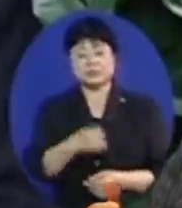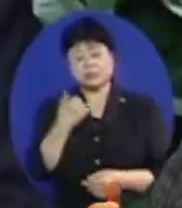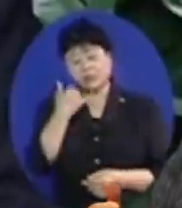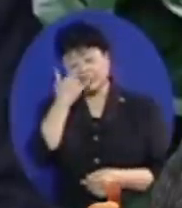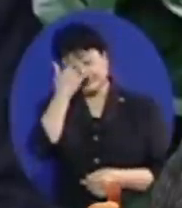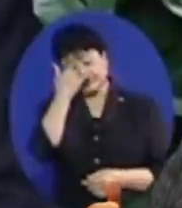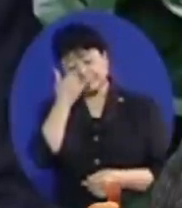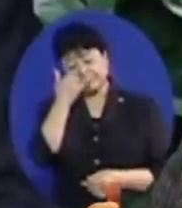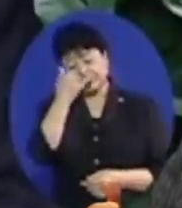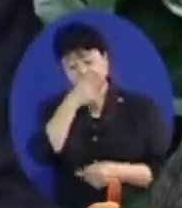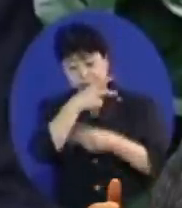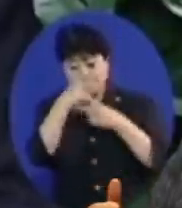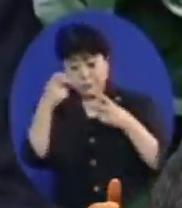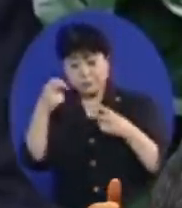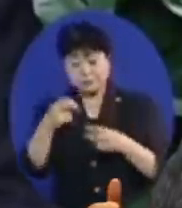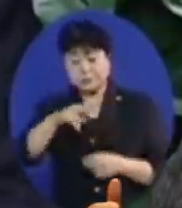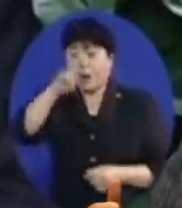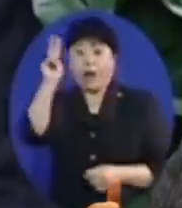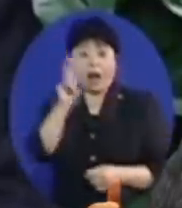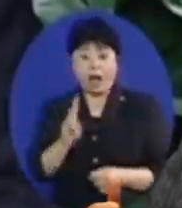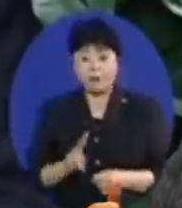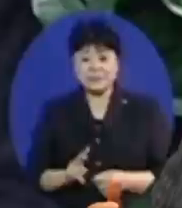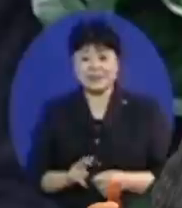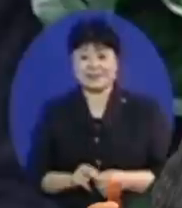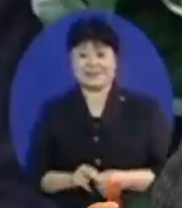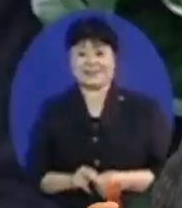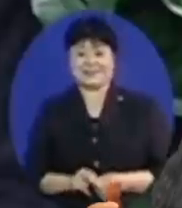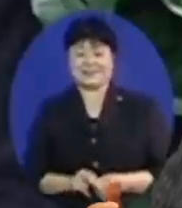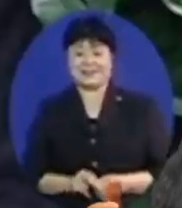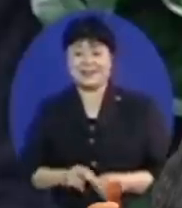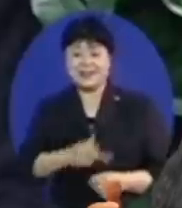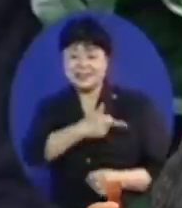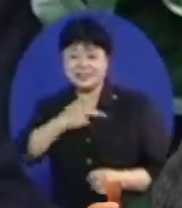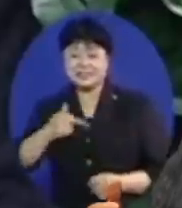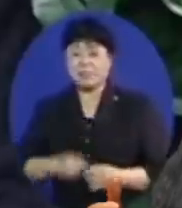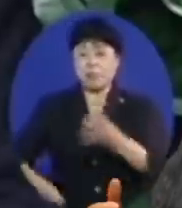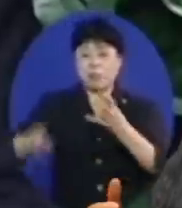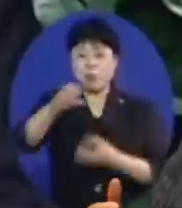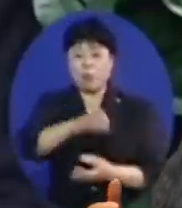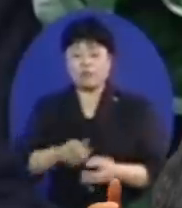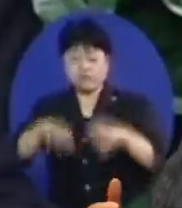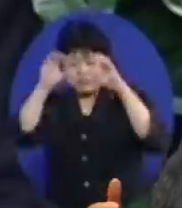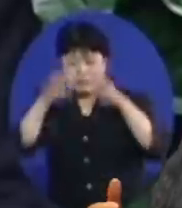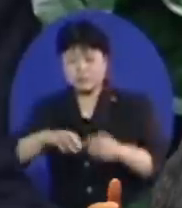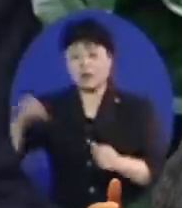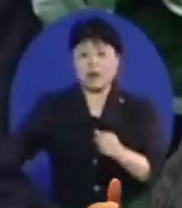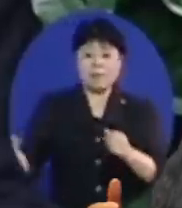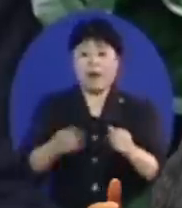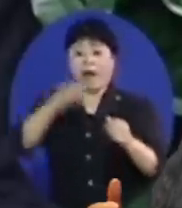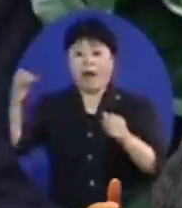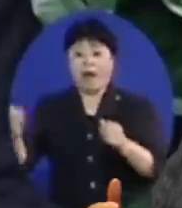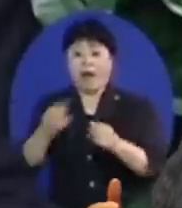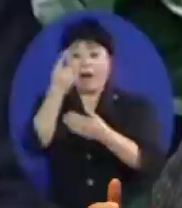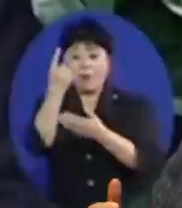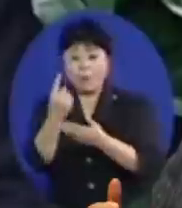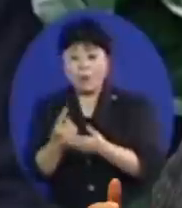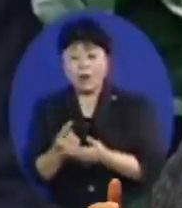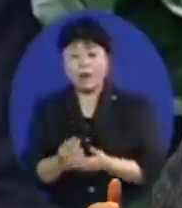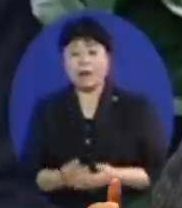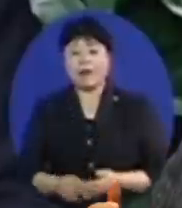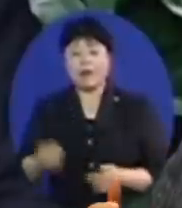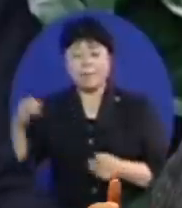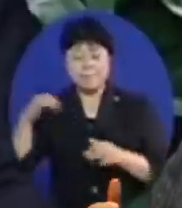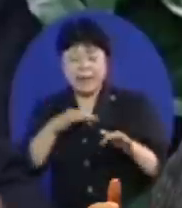주무셨습니다. 그러자 갑자기 큰 폭풍우가 육지에서부터 불어와서 바다